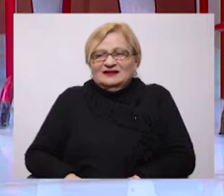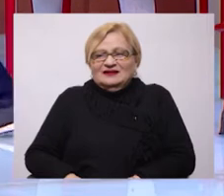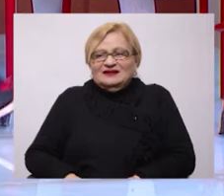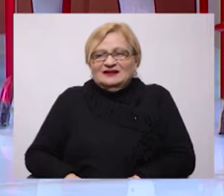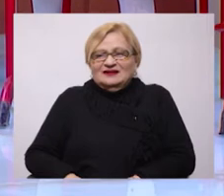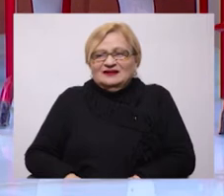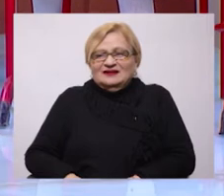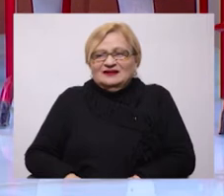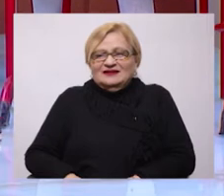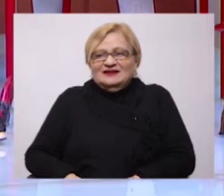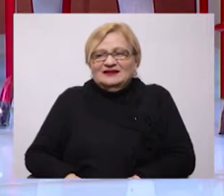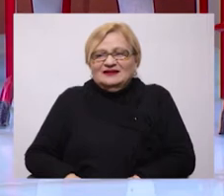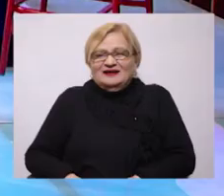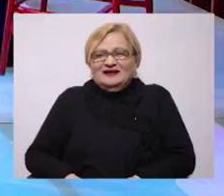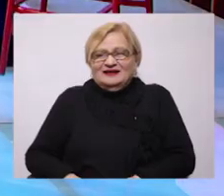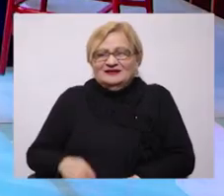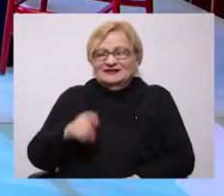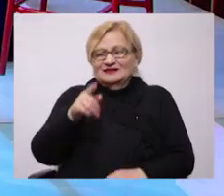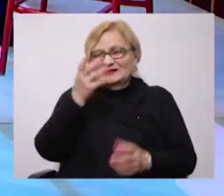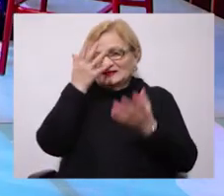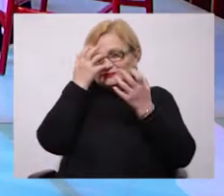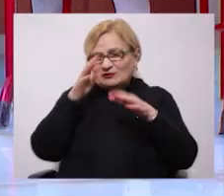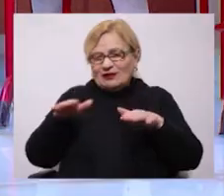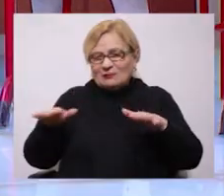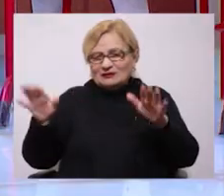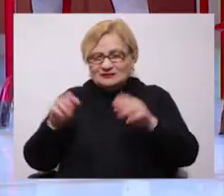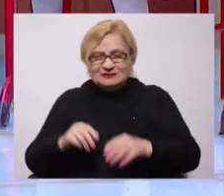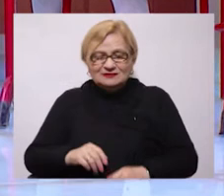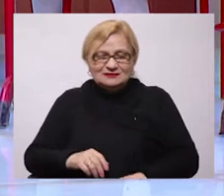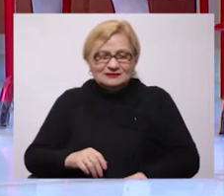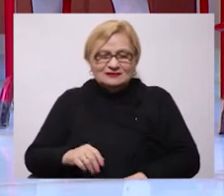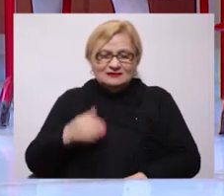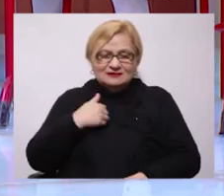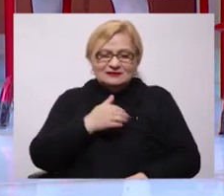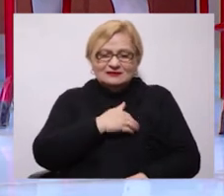ლუკა ძალიან კარგია, გაგიფრინდა ნახატი. კარგი, მე მინდა